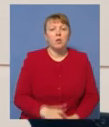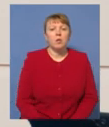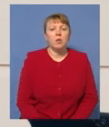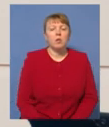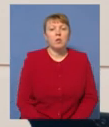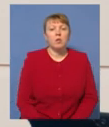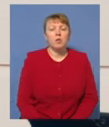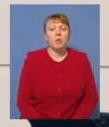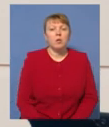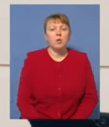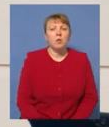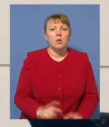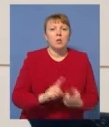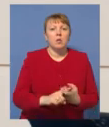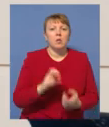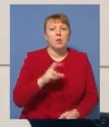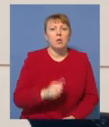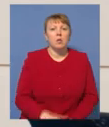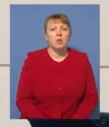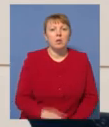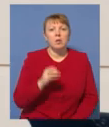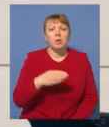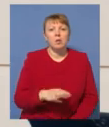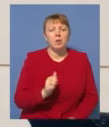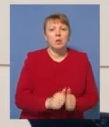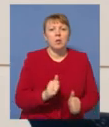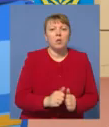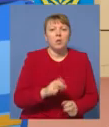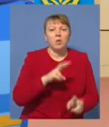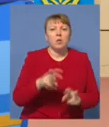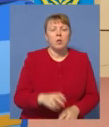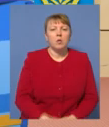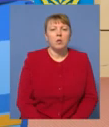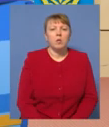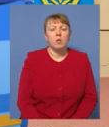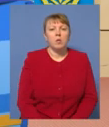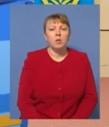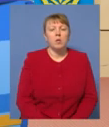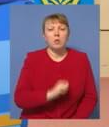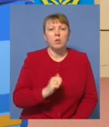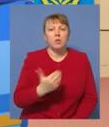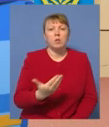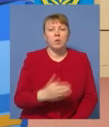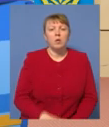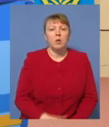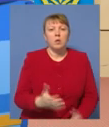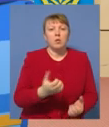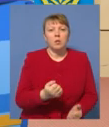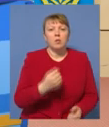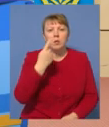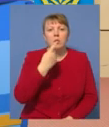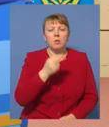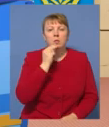по независимой оценке результатов на каждой стадии расследования сам решает, признавать ему